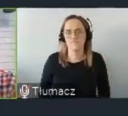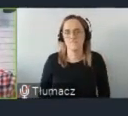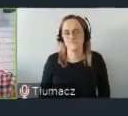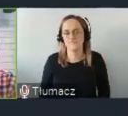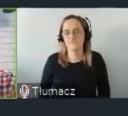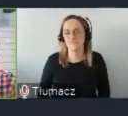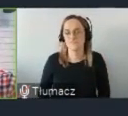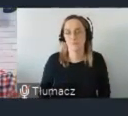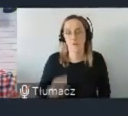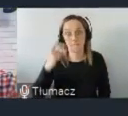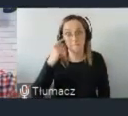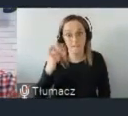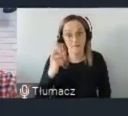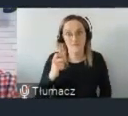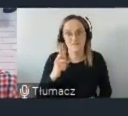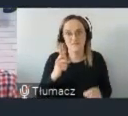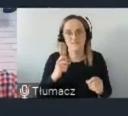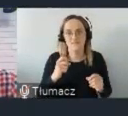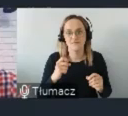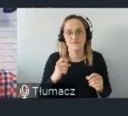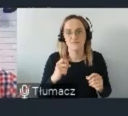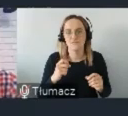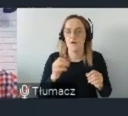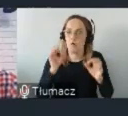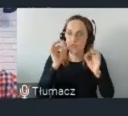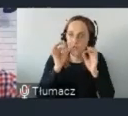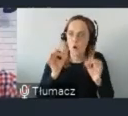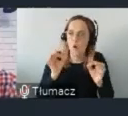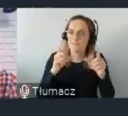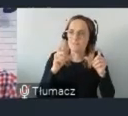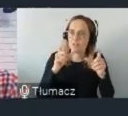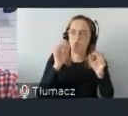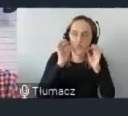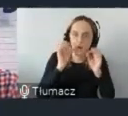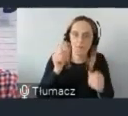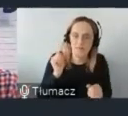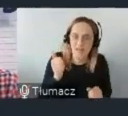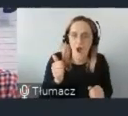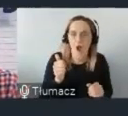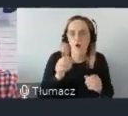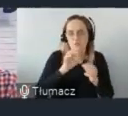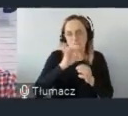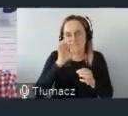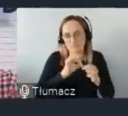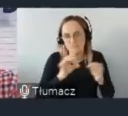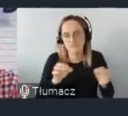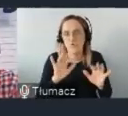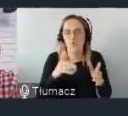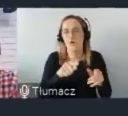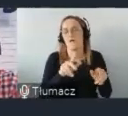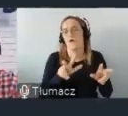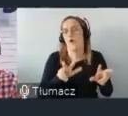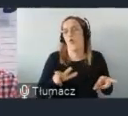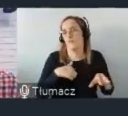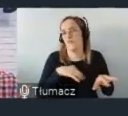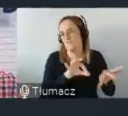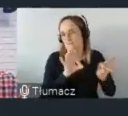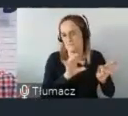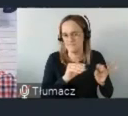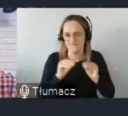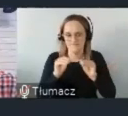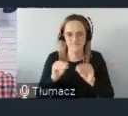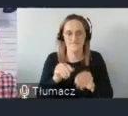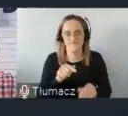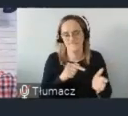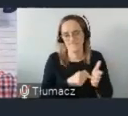wywoływało. Pamiętajcie, że zdjęcia też powinny być odpowiedniej jakości, złożoności. Niech będzie ta rodzinka na przykład. Mogę nazwać